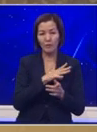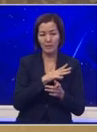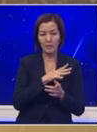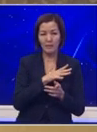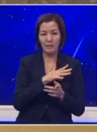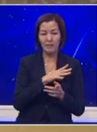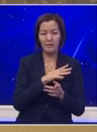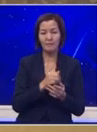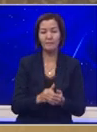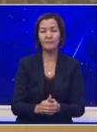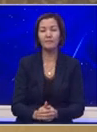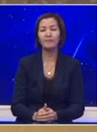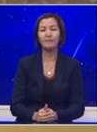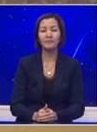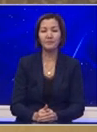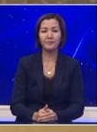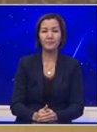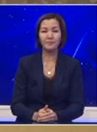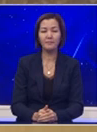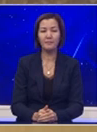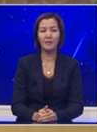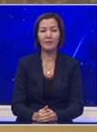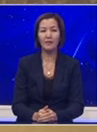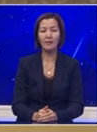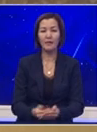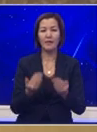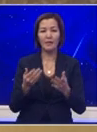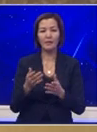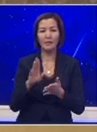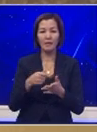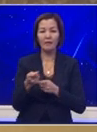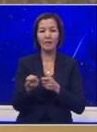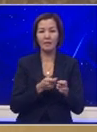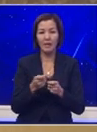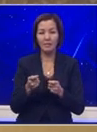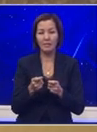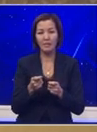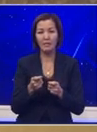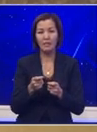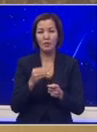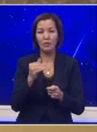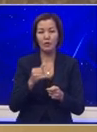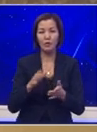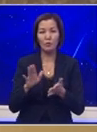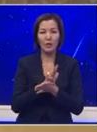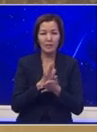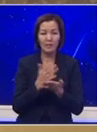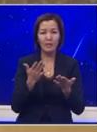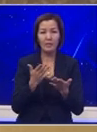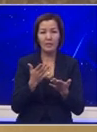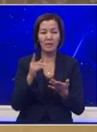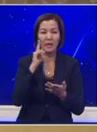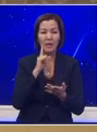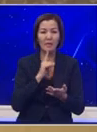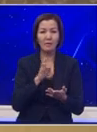болды. Солардың біразы бас редактор қызметіне жетті. Жетісу газетінің, Қазақ